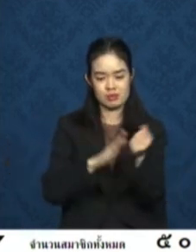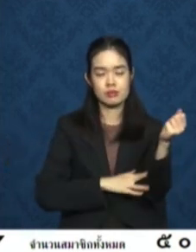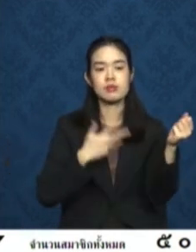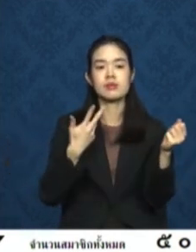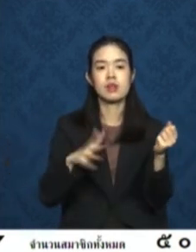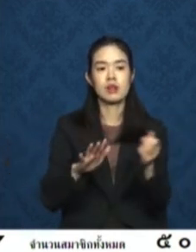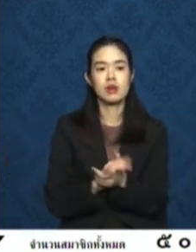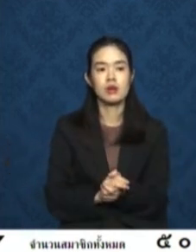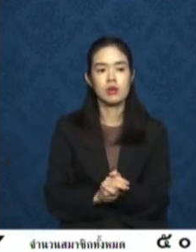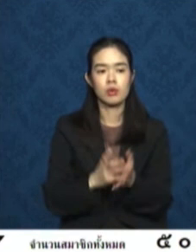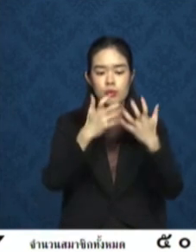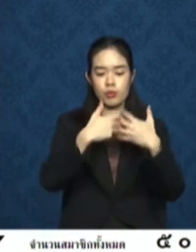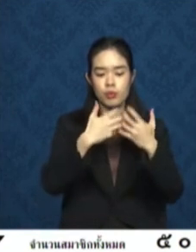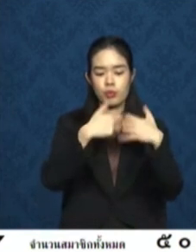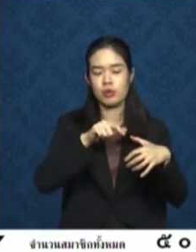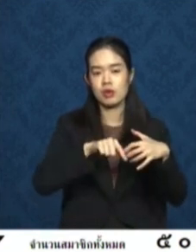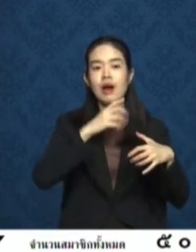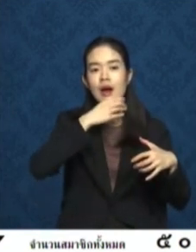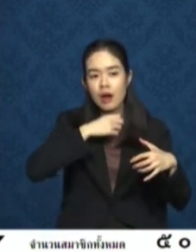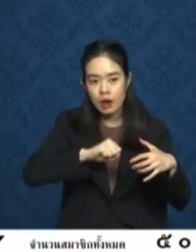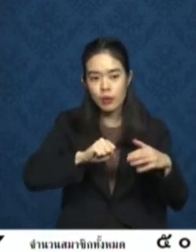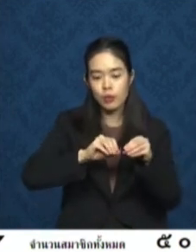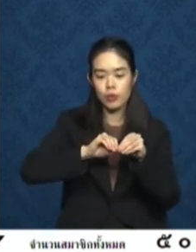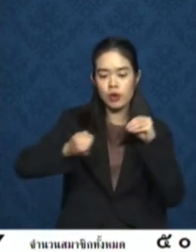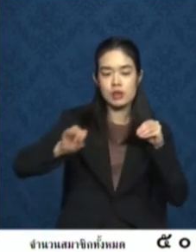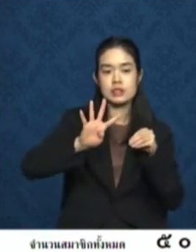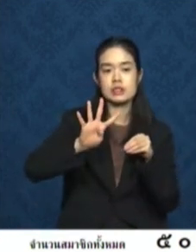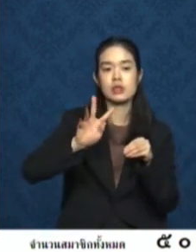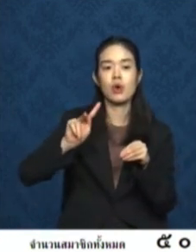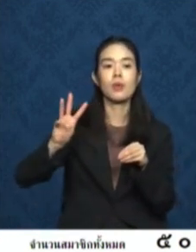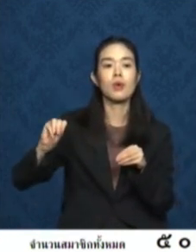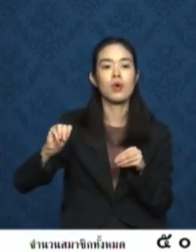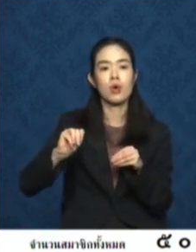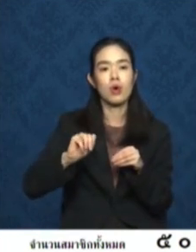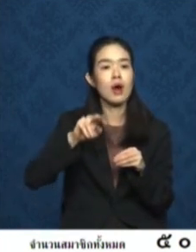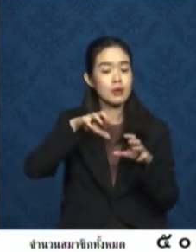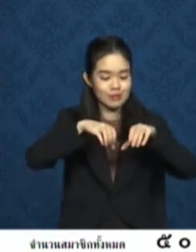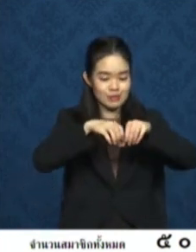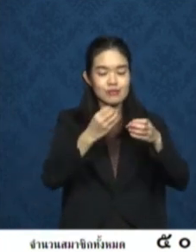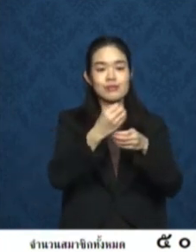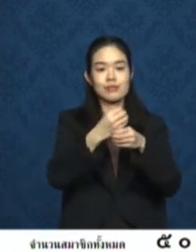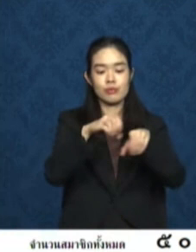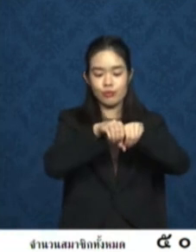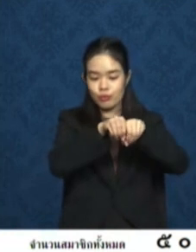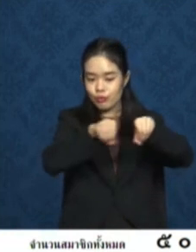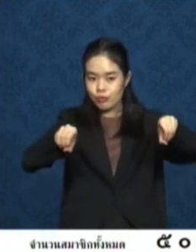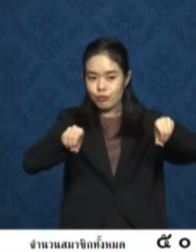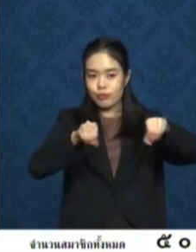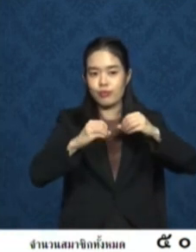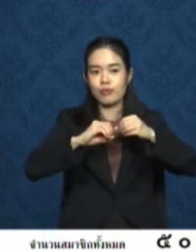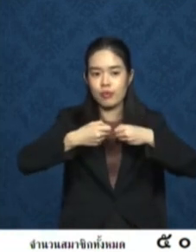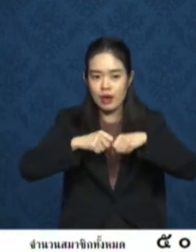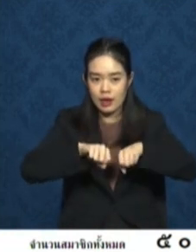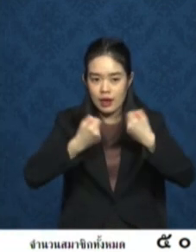านแล้วลางส่งนำกชำรุด เประยะทางถึง 4 กิโลเมตรทำการส่งน้ำและมีท่อน้ำแตกทำให้เดอดร้